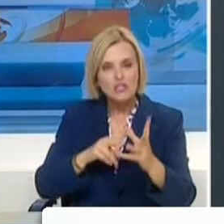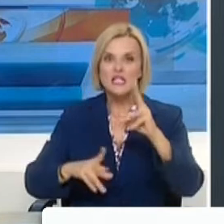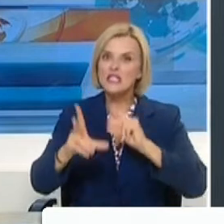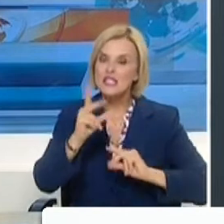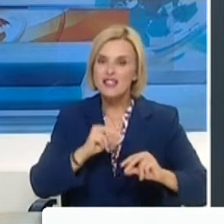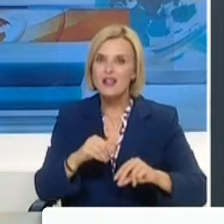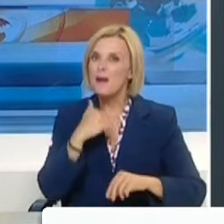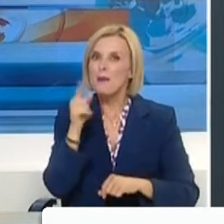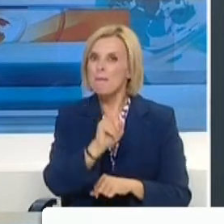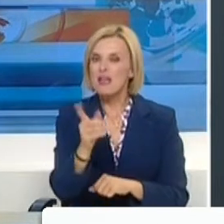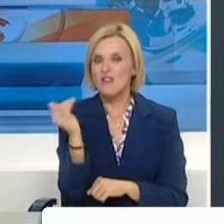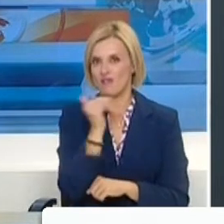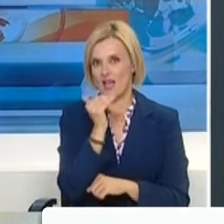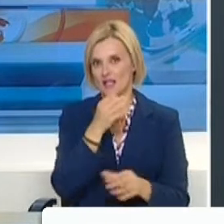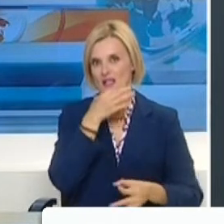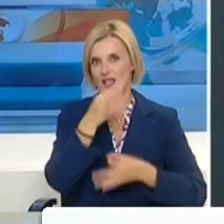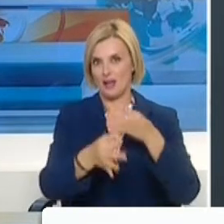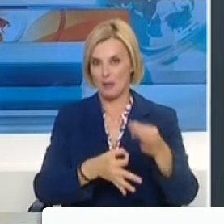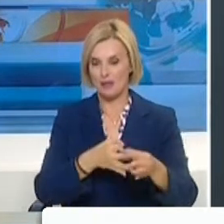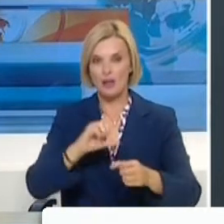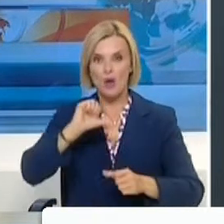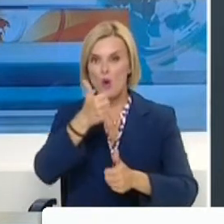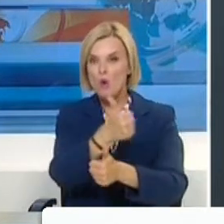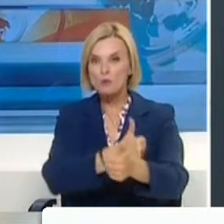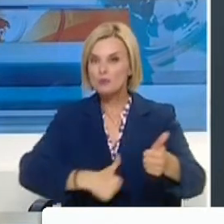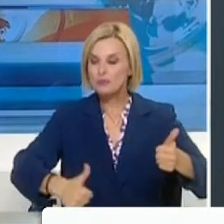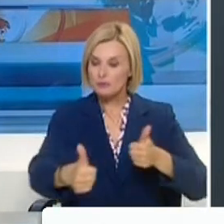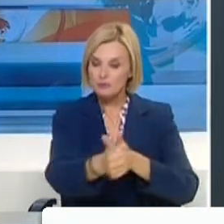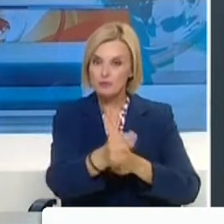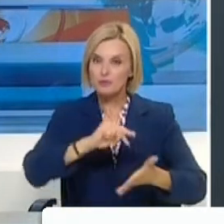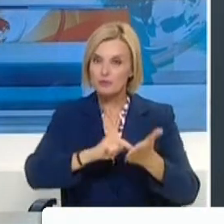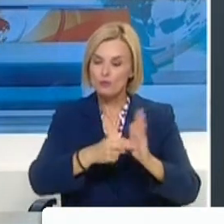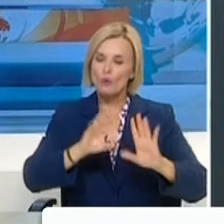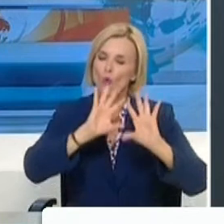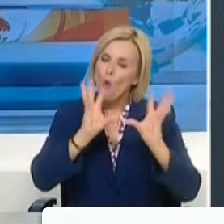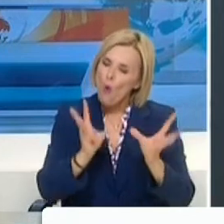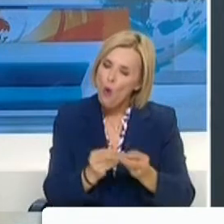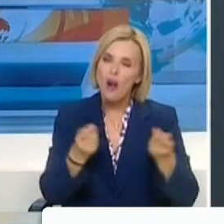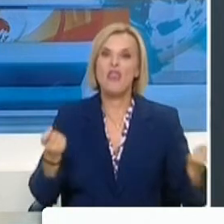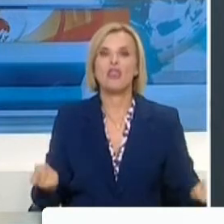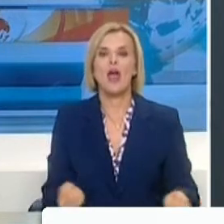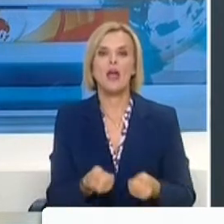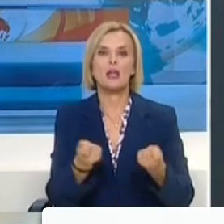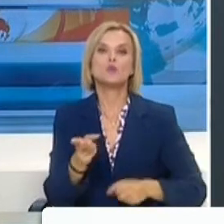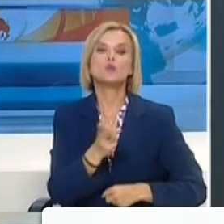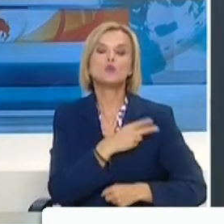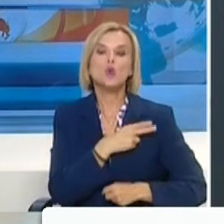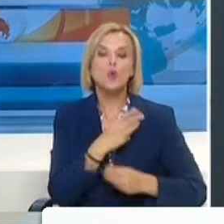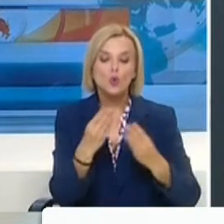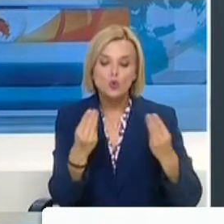όμως δεν είναι ώρα βιασύνης. Αυτό που είναι πολύ σημαντικό είναι ότι όλα θα γίνουν, αλλά θα γίνουν όπως πρέπει και την ώρα που